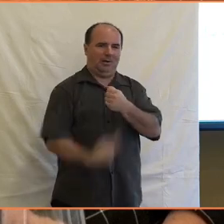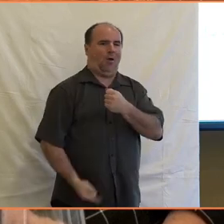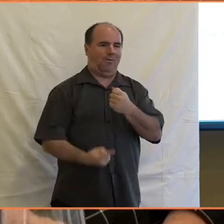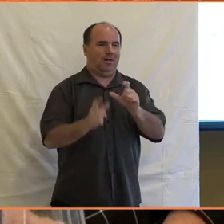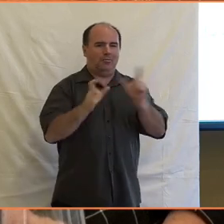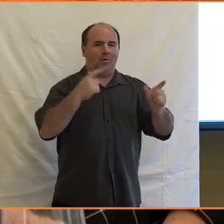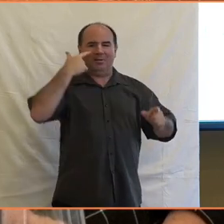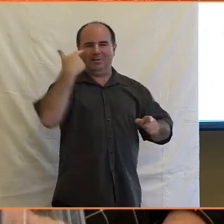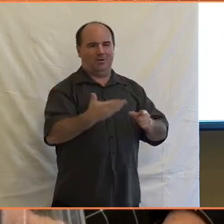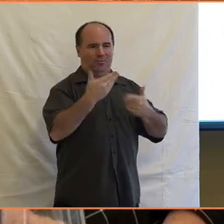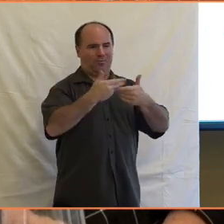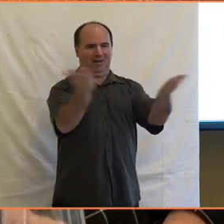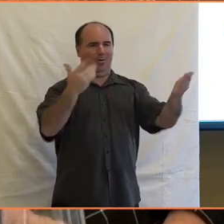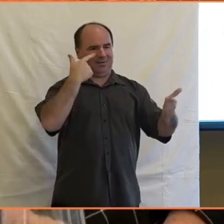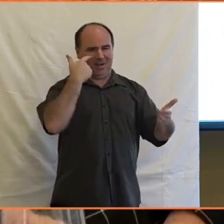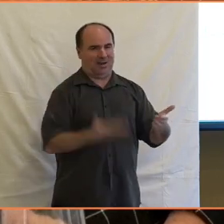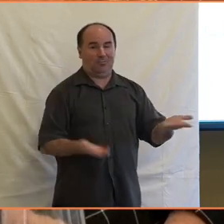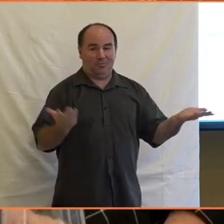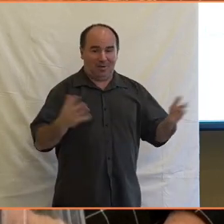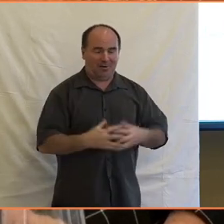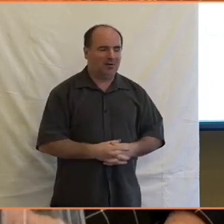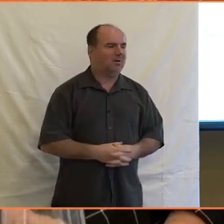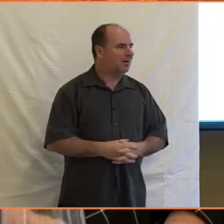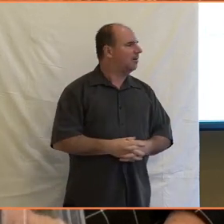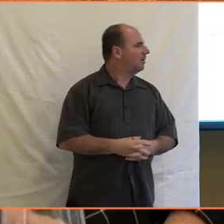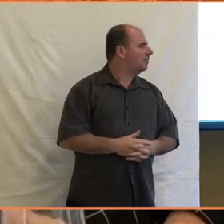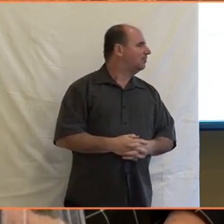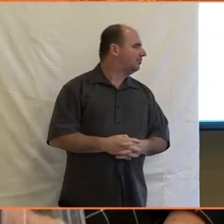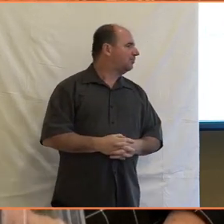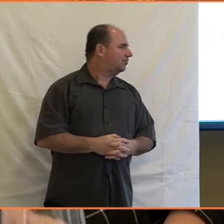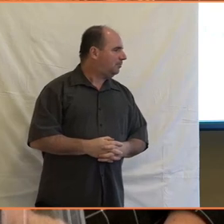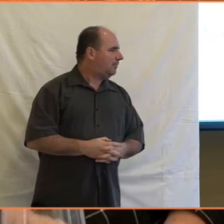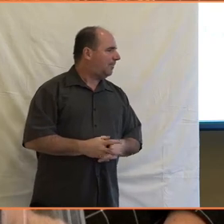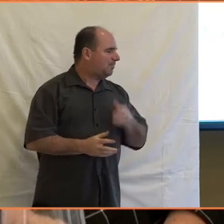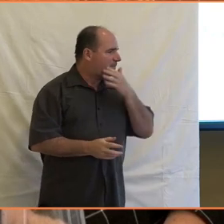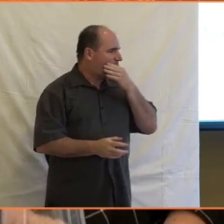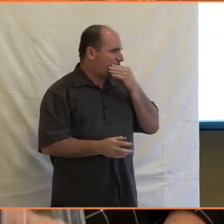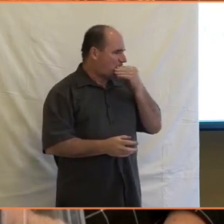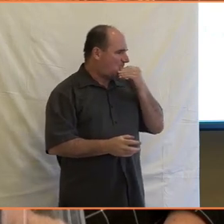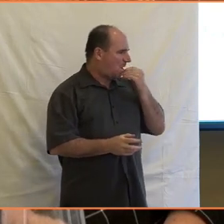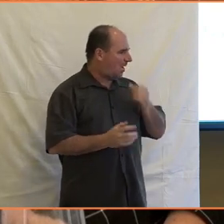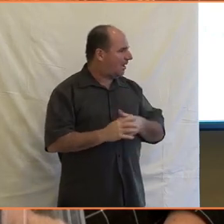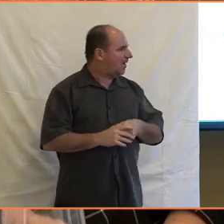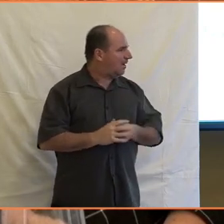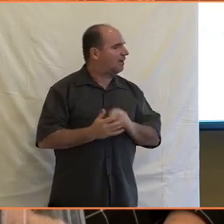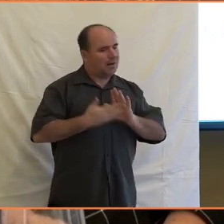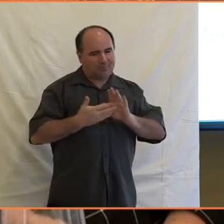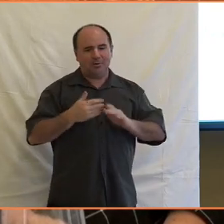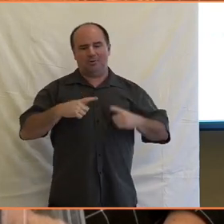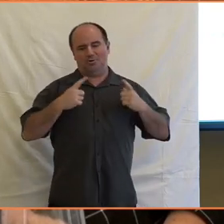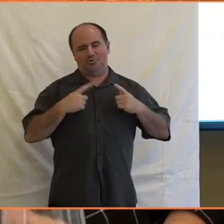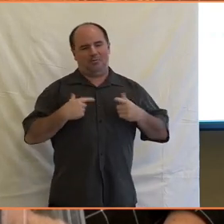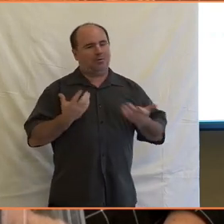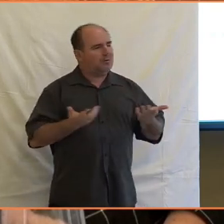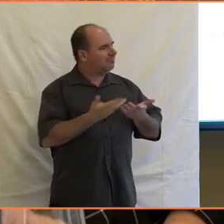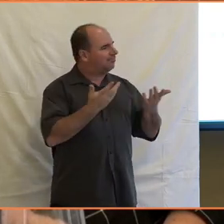možná jako média, ale já si nemyslím, že to je zase hlavní jako problém, který by nějak stěžoval lidem život, tak média jsou třeba jednou z ukázkových oblastí,